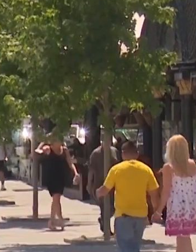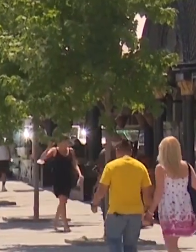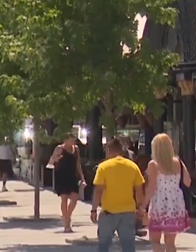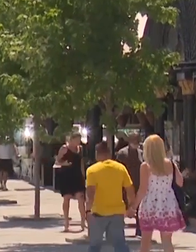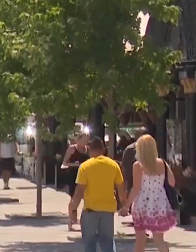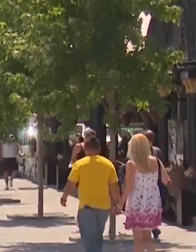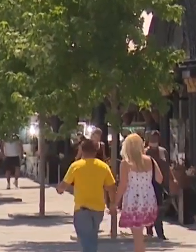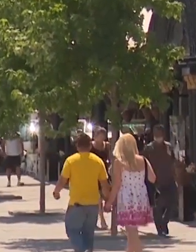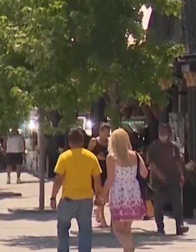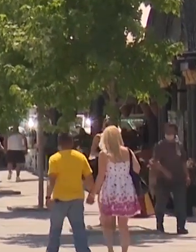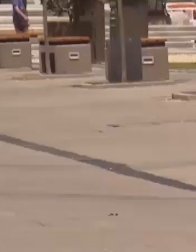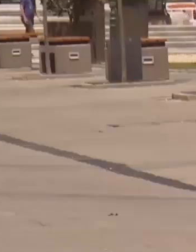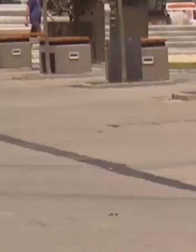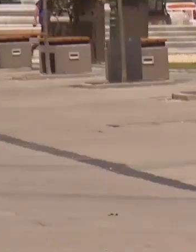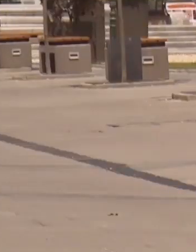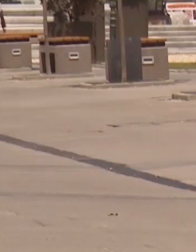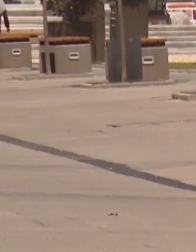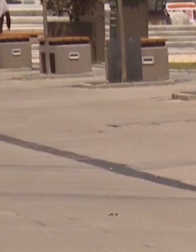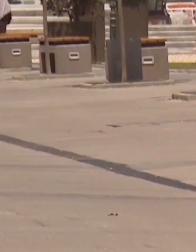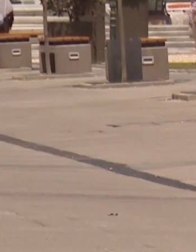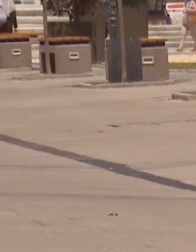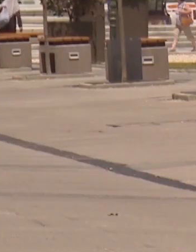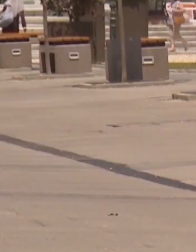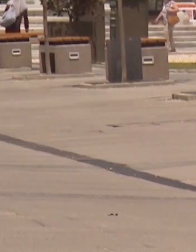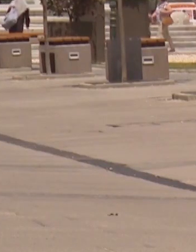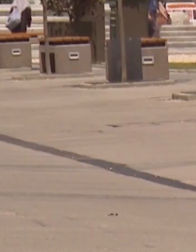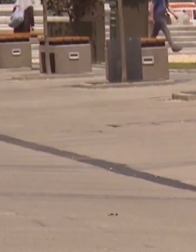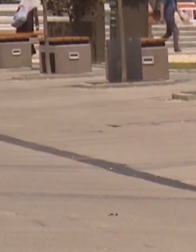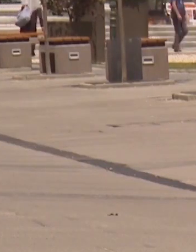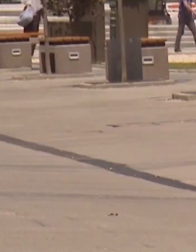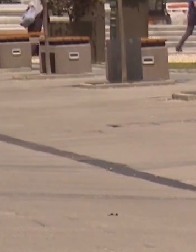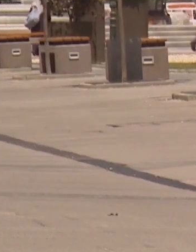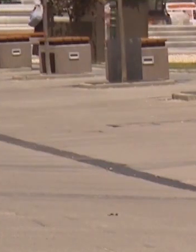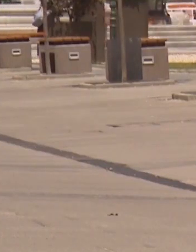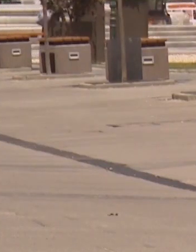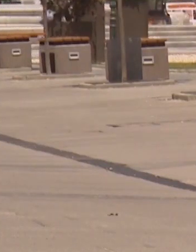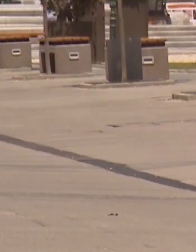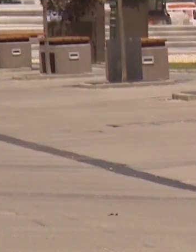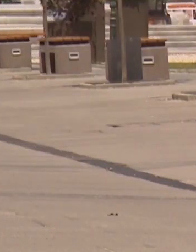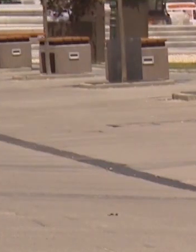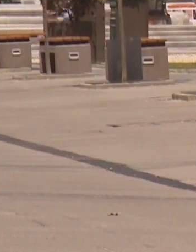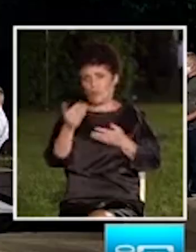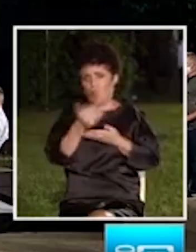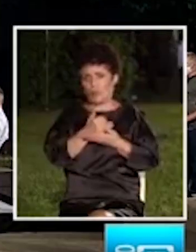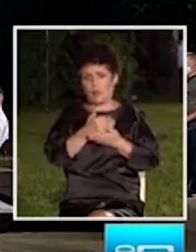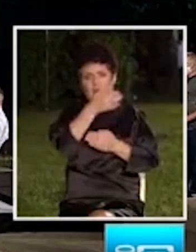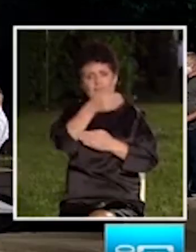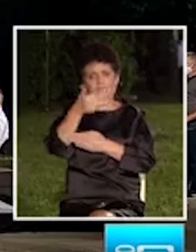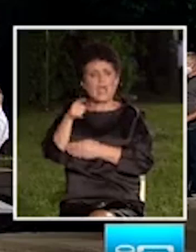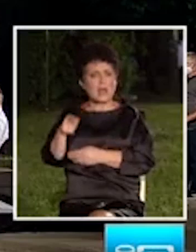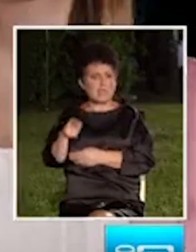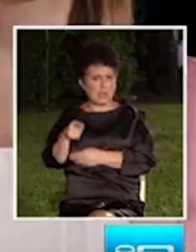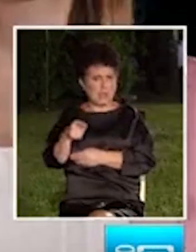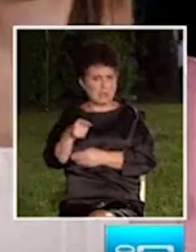Дека ќе се случи викенд без ДДВ како една од антикризните мерки и тоа на почетокот на октомври, потврди синоќа и премиерот Зоран Заев, одговарајќи